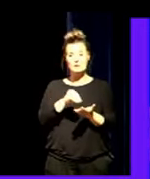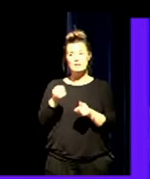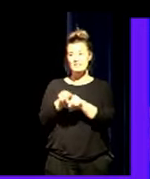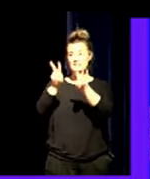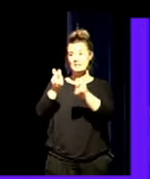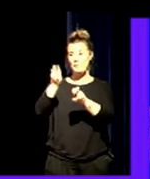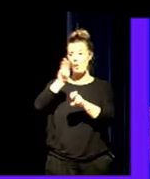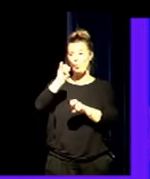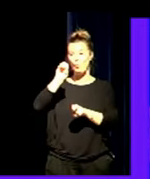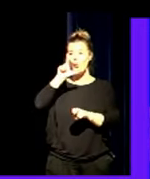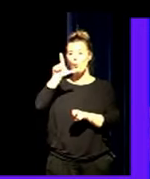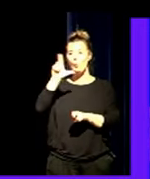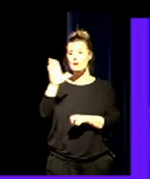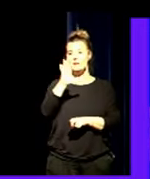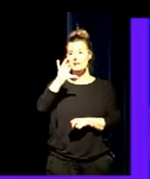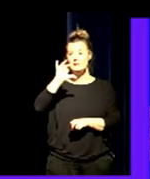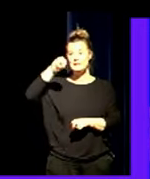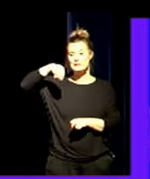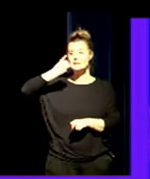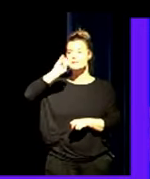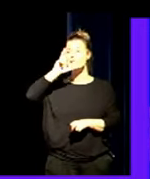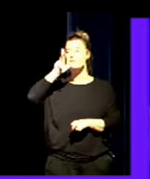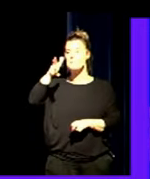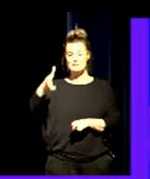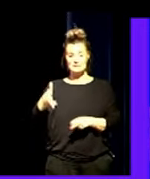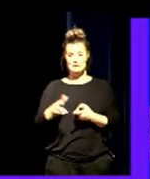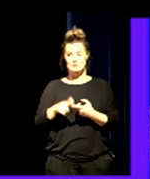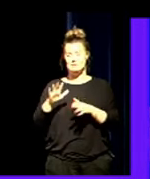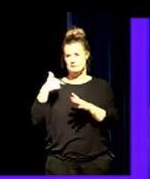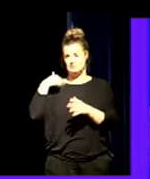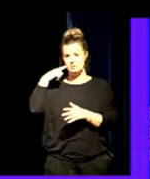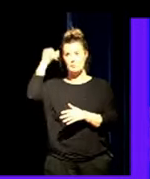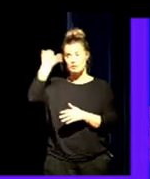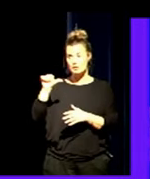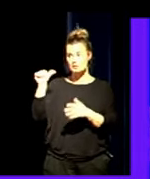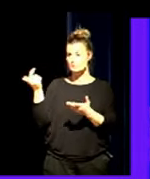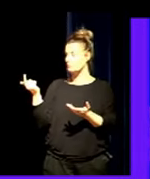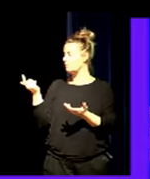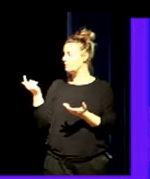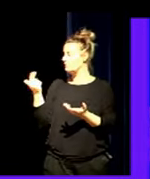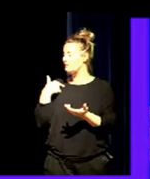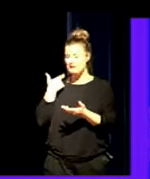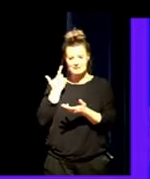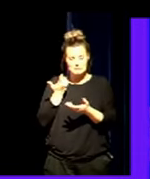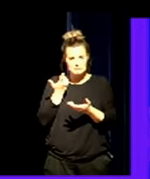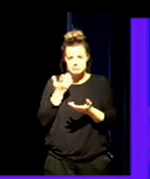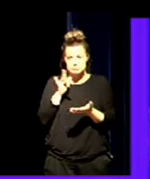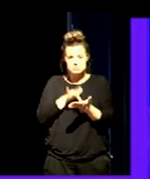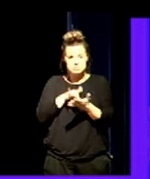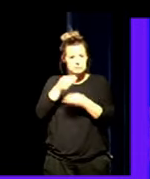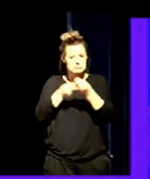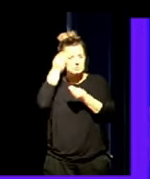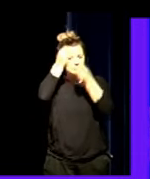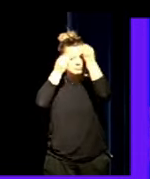dena, denok honi buruz hitz egin dugu, bueno, dauzkat, ez da, hainbat gazte honi buruz hitz egiten dituzenak, eta egiten dituzten